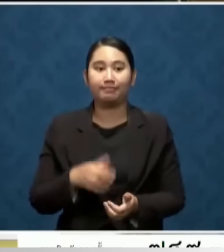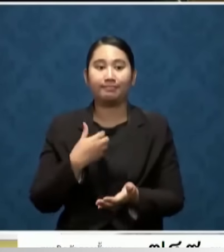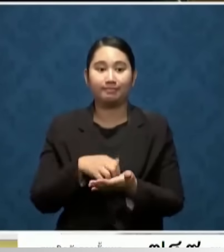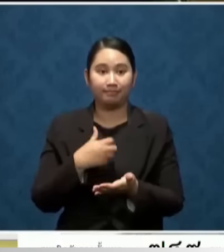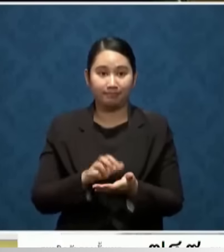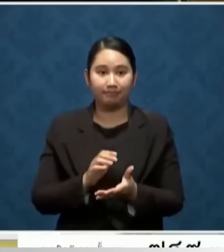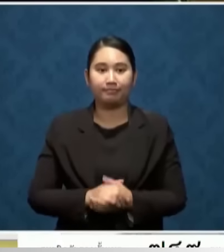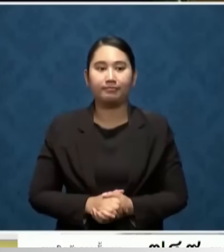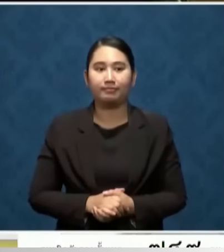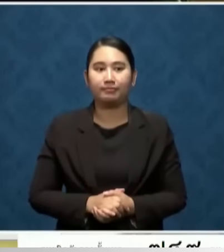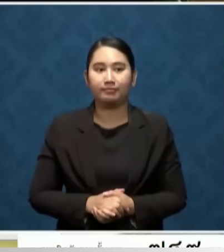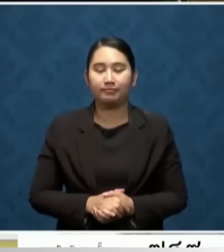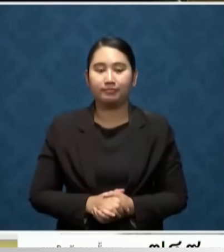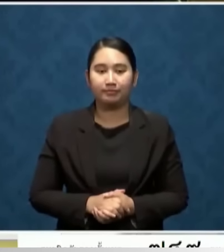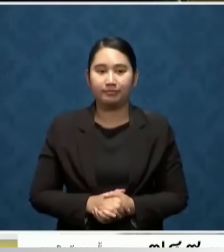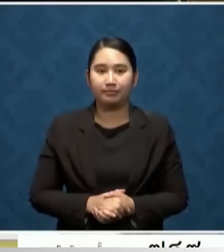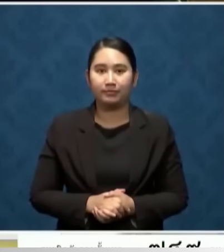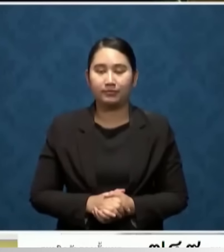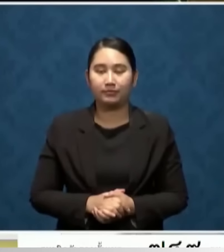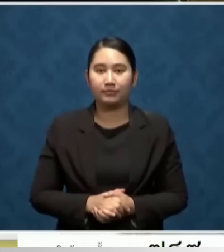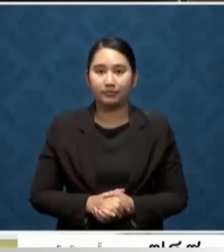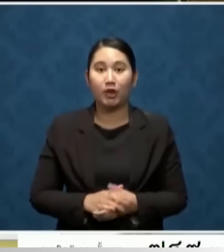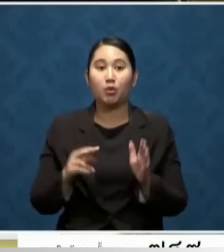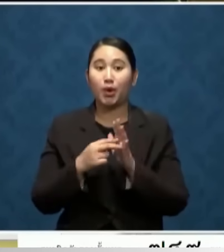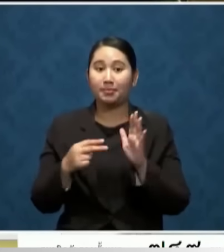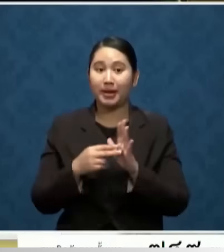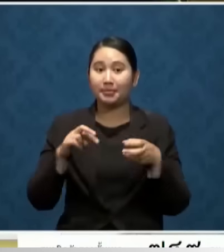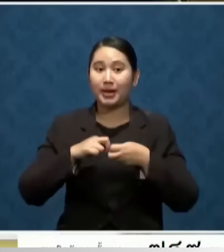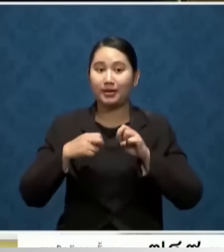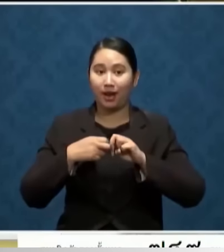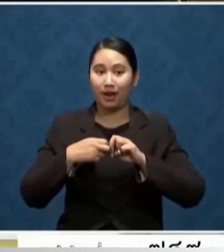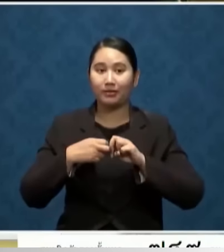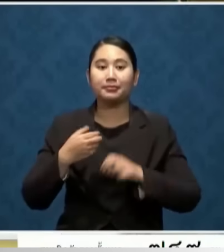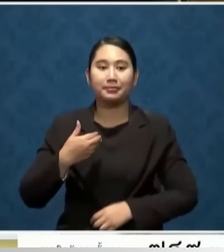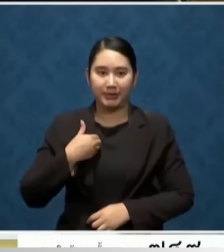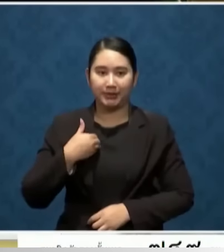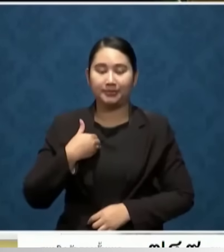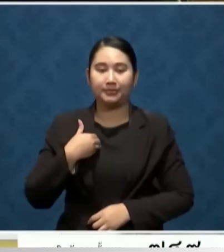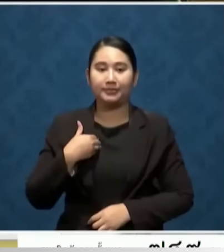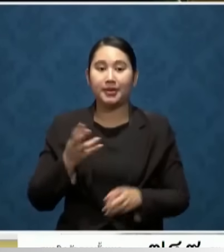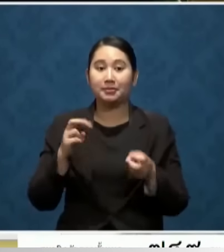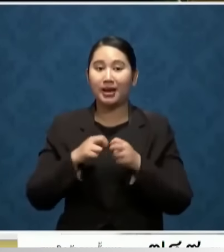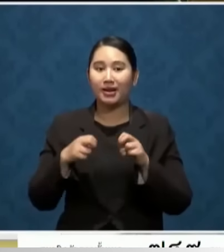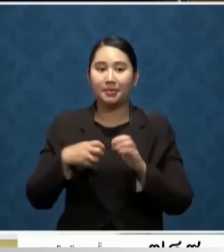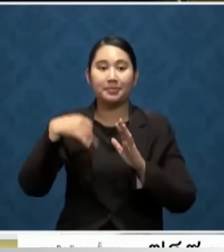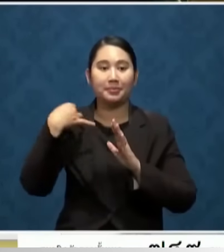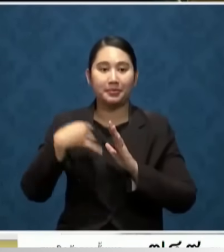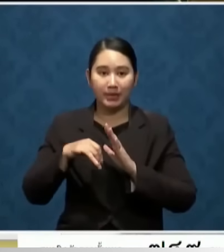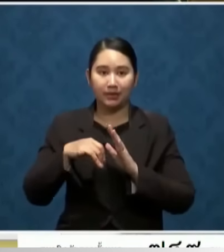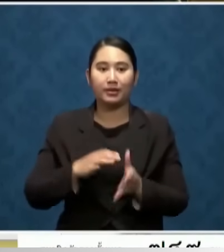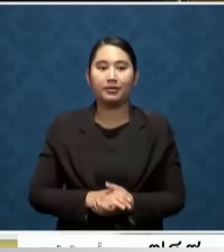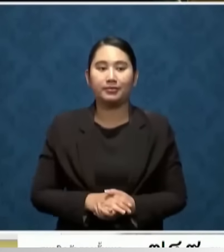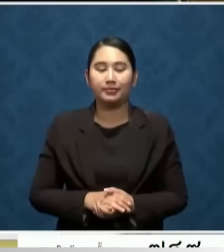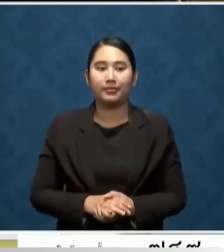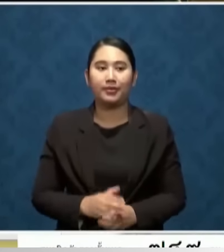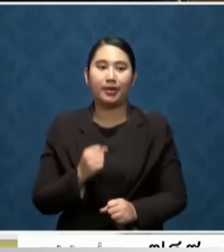นี้มันจะเป็นปัญหาที่เป็นความผิดร้ายแรงต่อการปฏิ